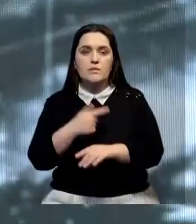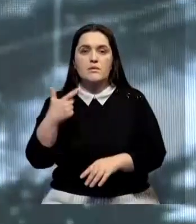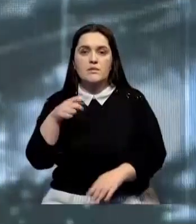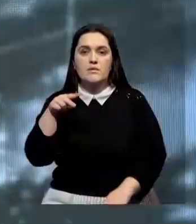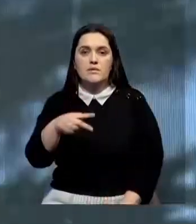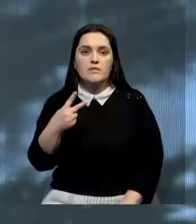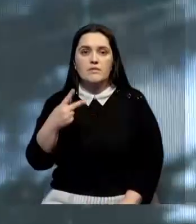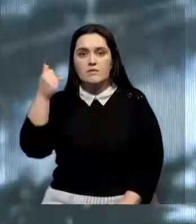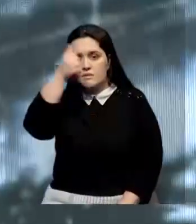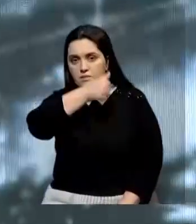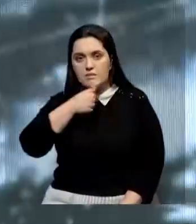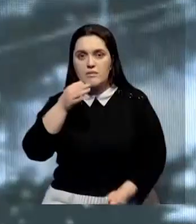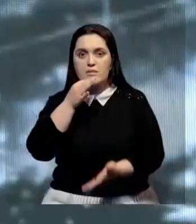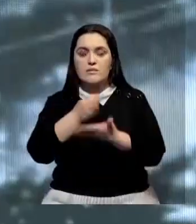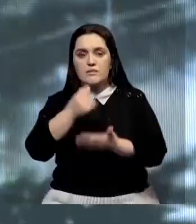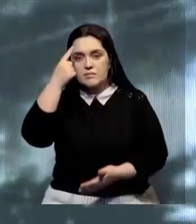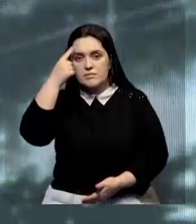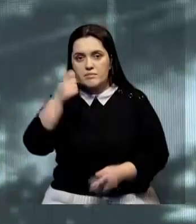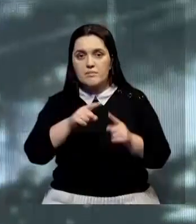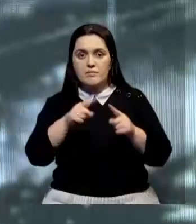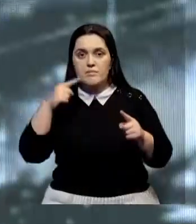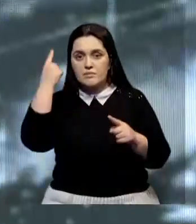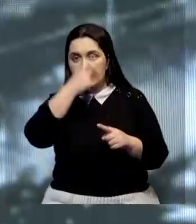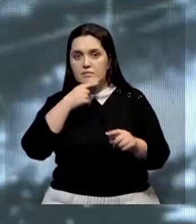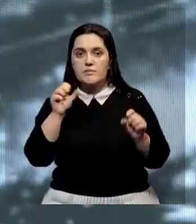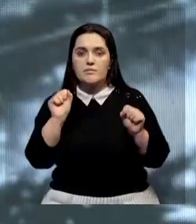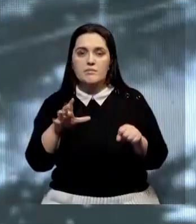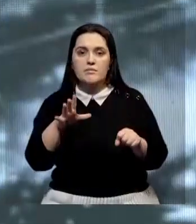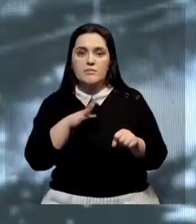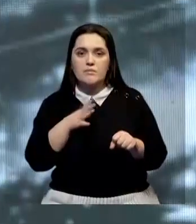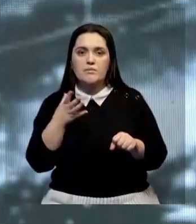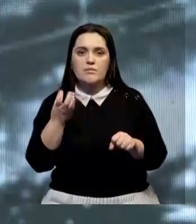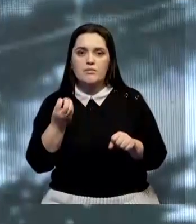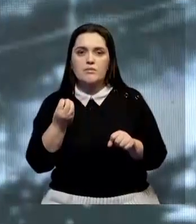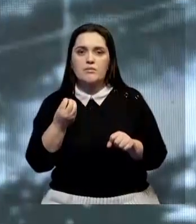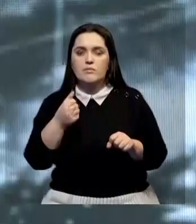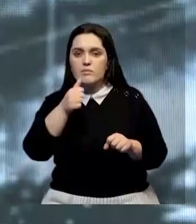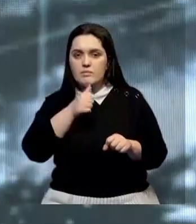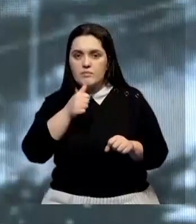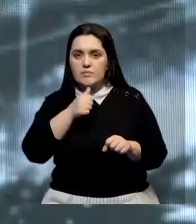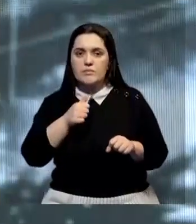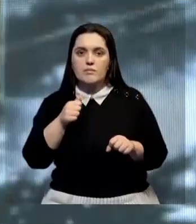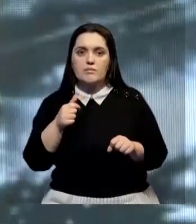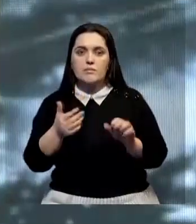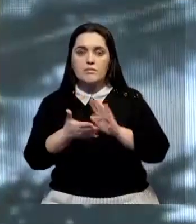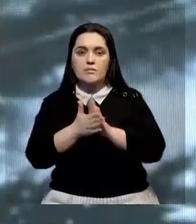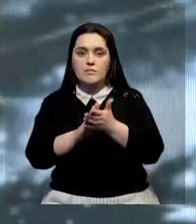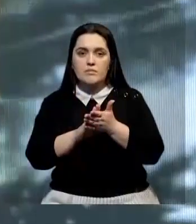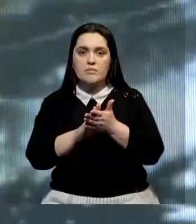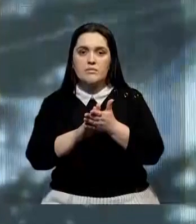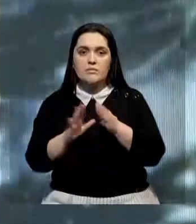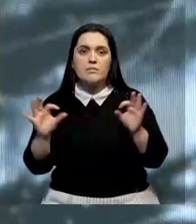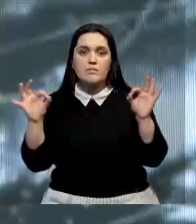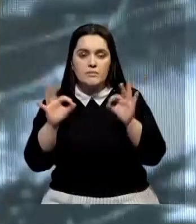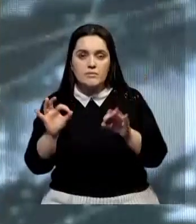кубометров газа в 2023. В докладе предупреждают, текущий год вполне может оказаться еще более суровым испытанием для